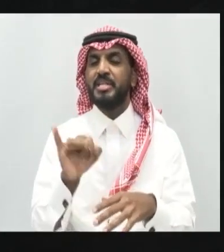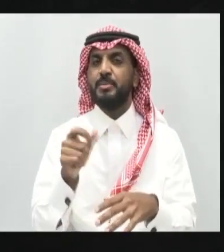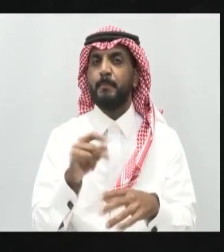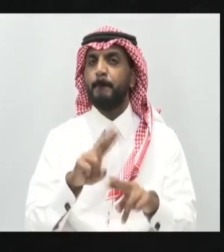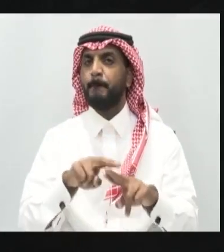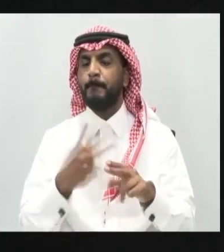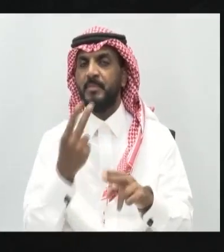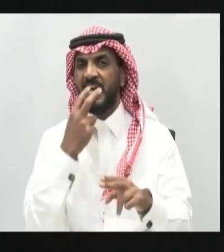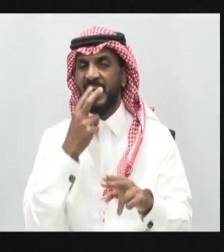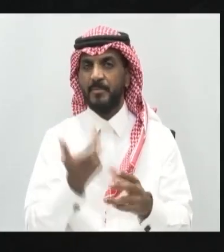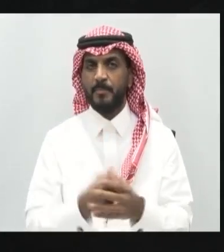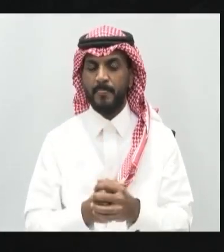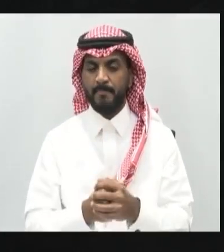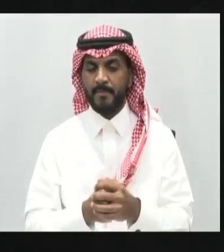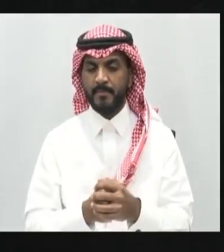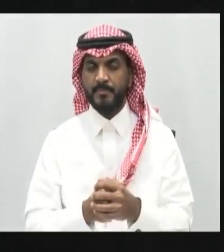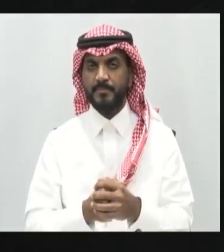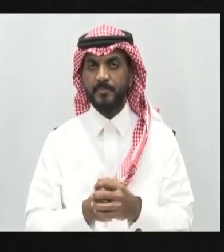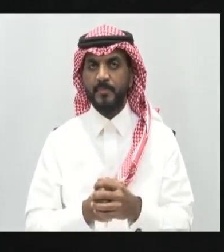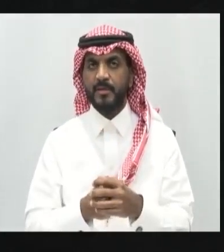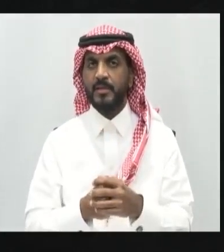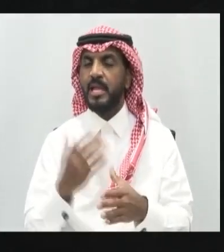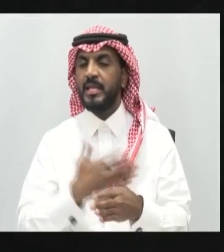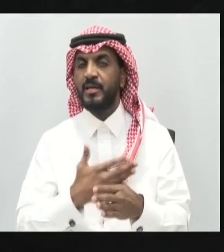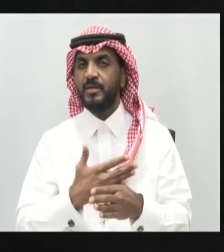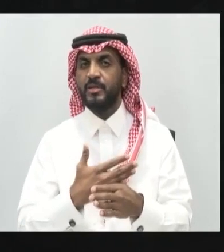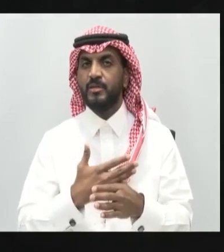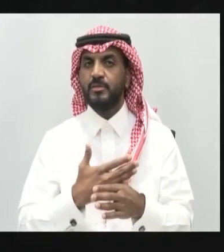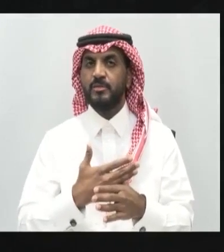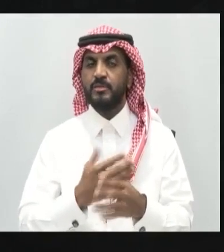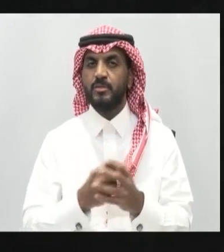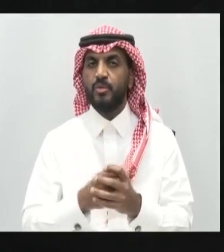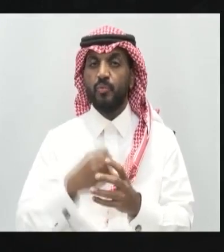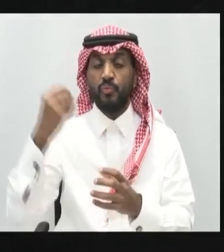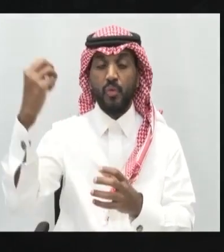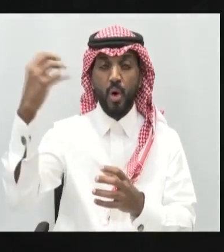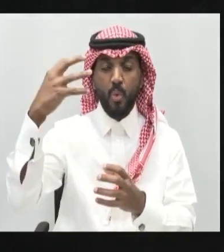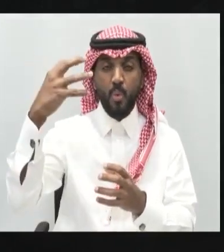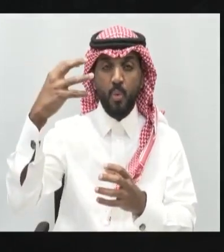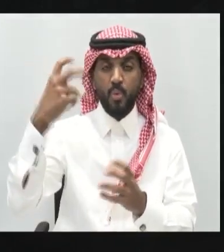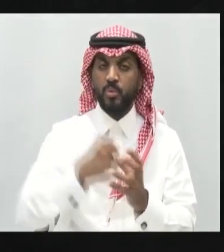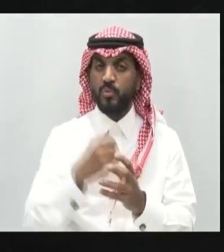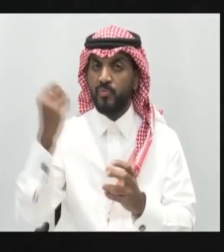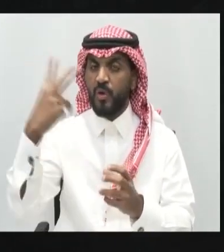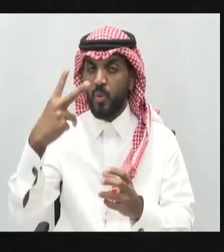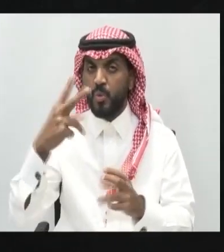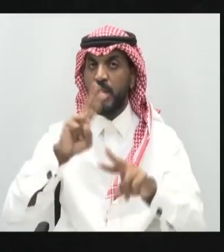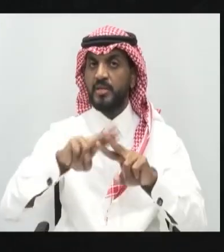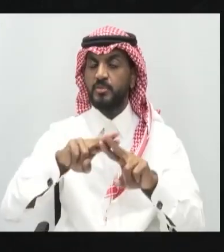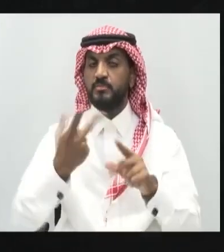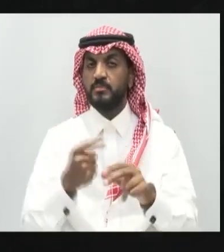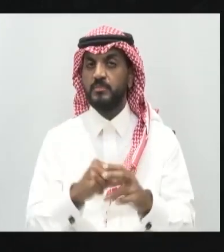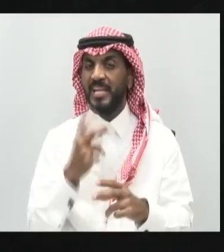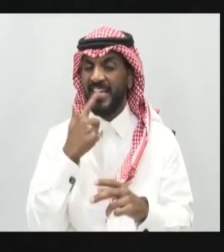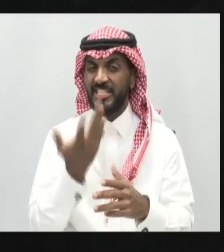نجم احسنتم لانها تصدر ضوء من نفسها تطلع